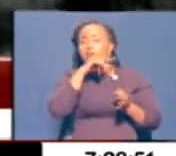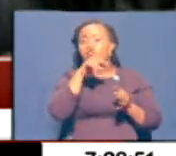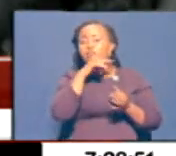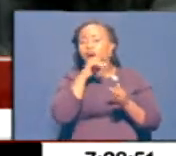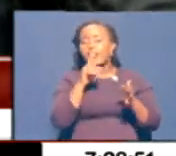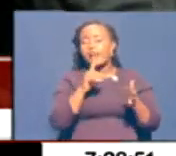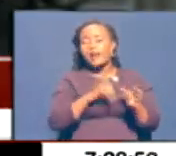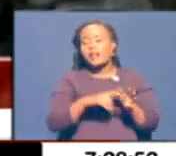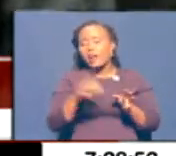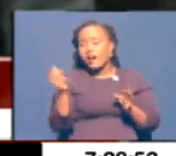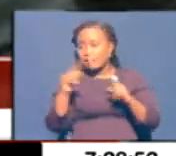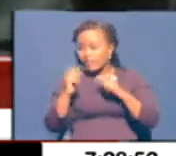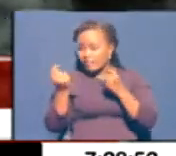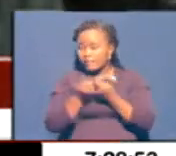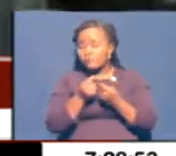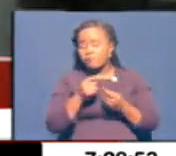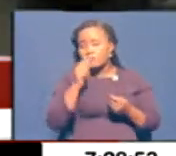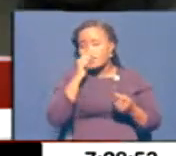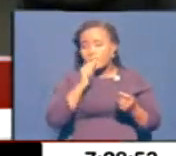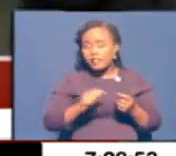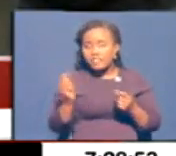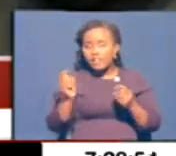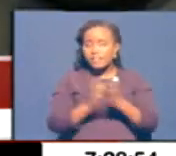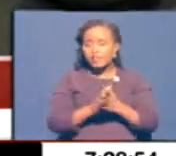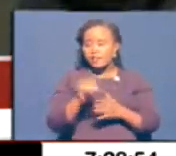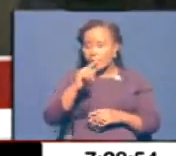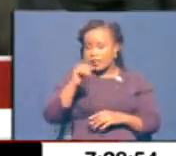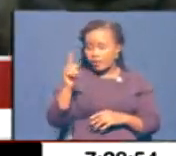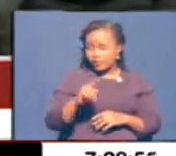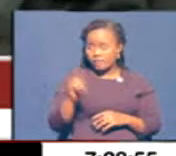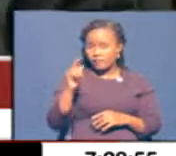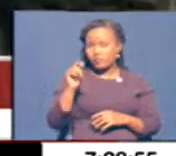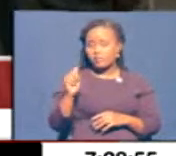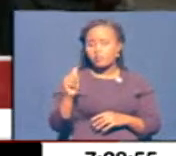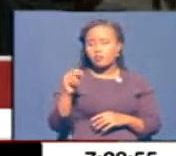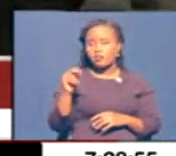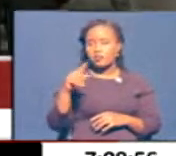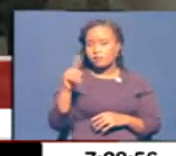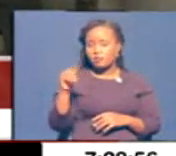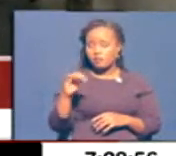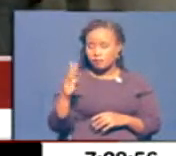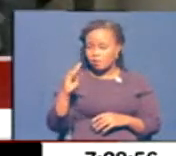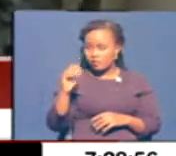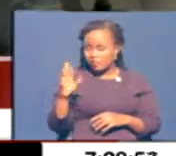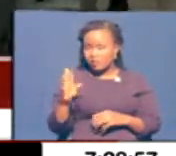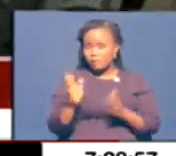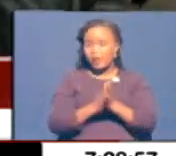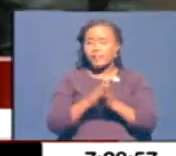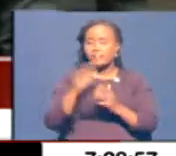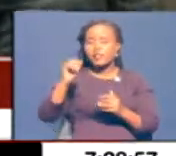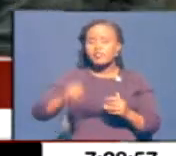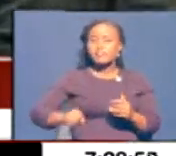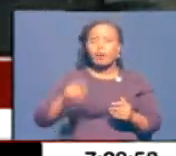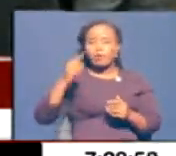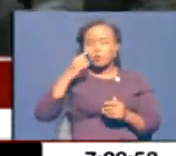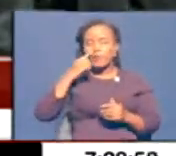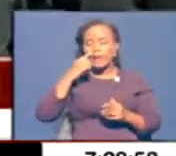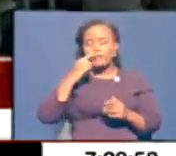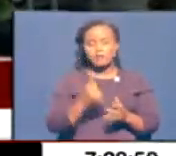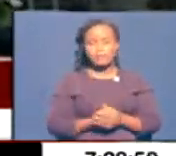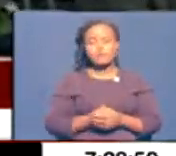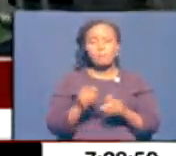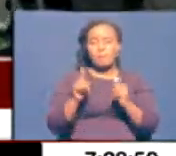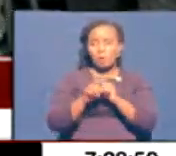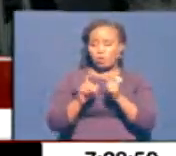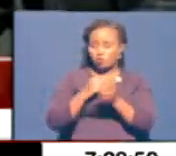Tanzania, New Generation ya Zanzibar, Yeijon Stars ya Sudan ya Kusini na mabingwa wa Ethiopia CBE. Timu hizo